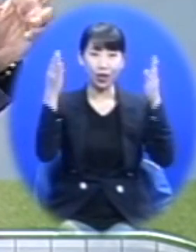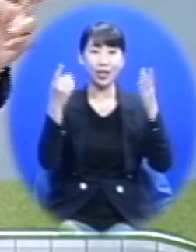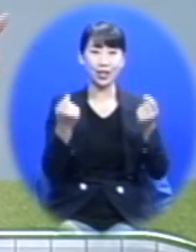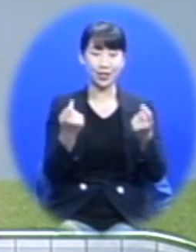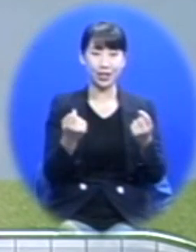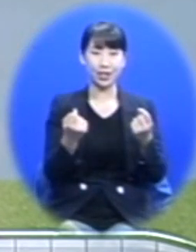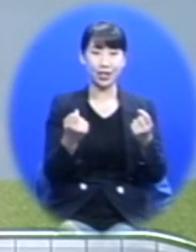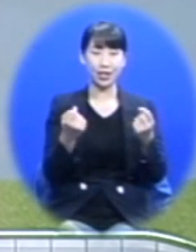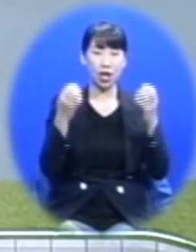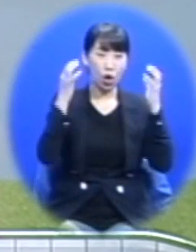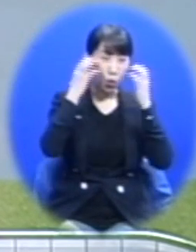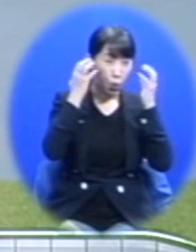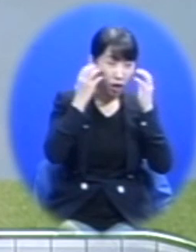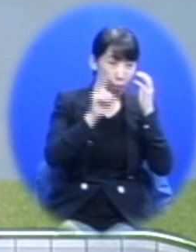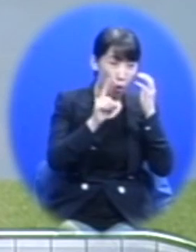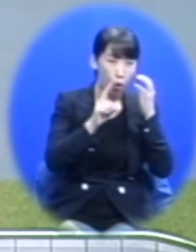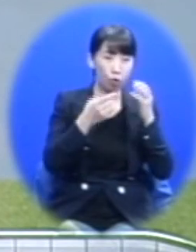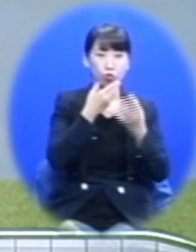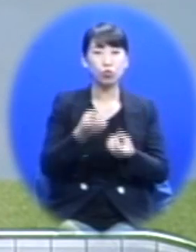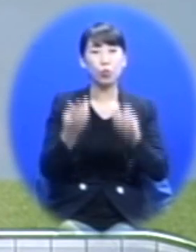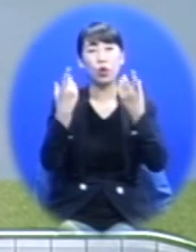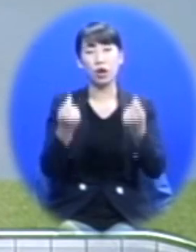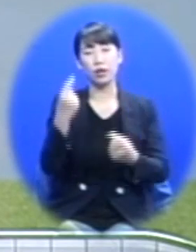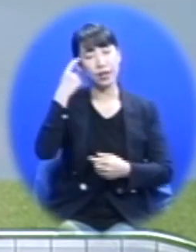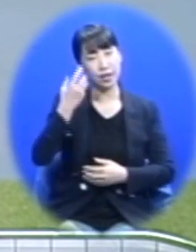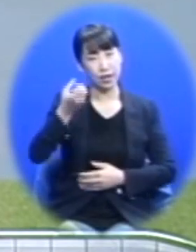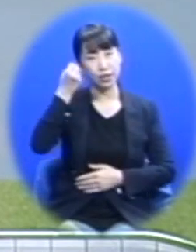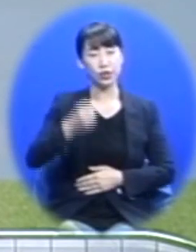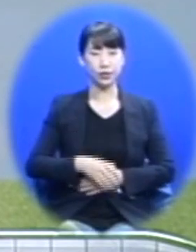고난이 축복이라고 느껴져요. 고난이 축복.